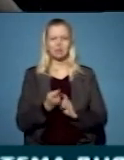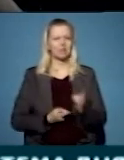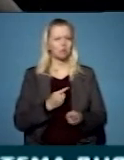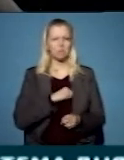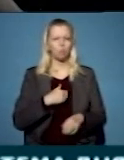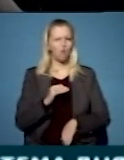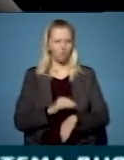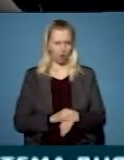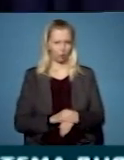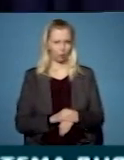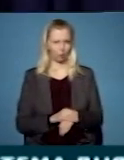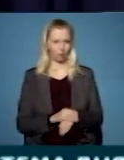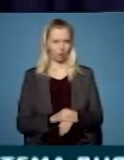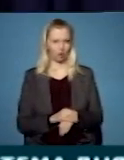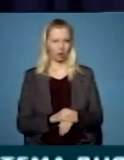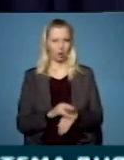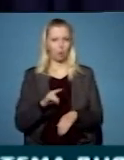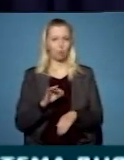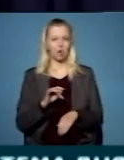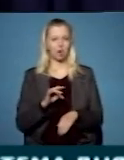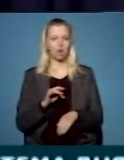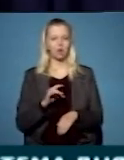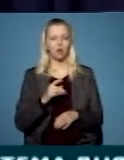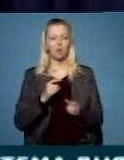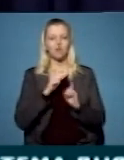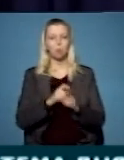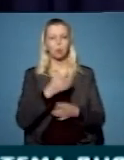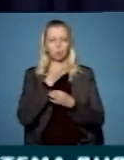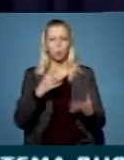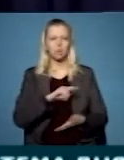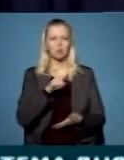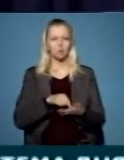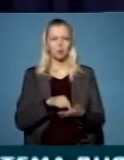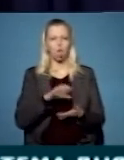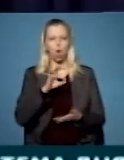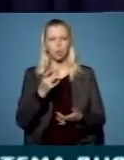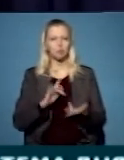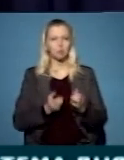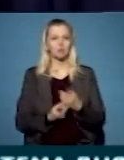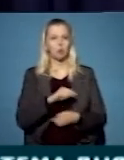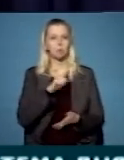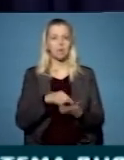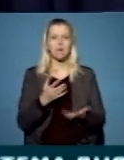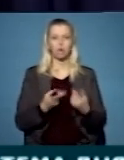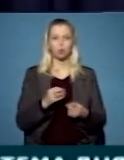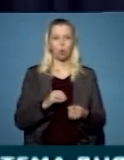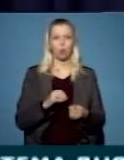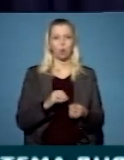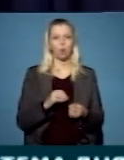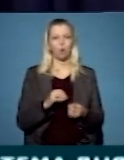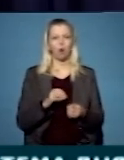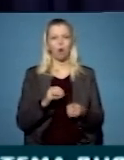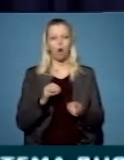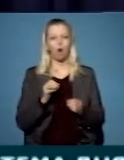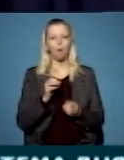самого факту. Отже, відповідаючи на будь-які запитання, сьогодні в соціальній мережі з'явилося запитання, тобто, якщо проблискові маячки не